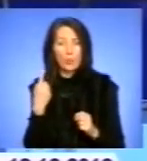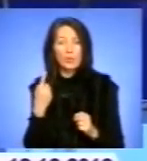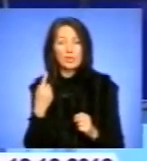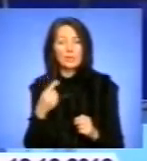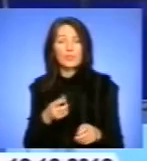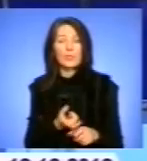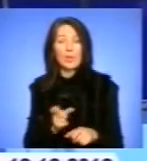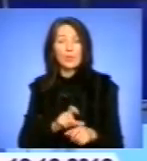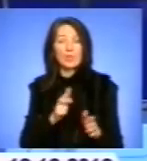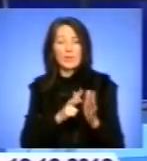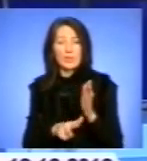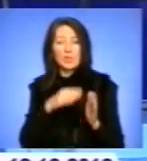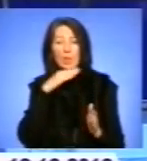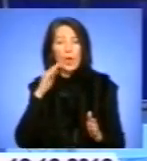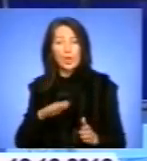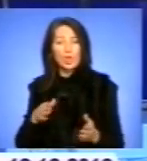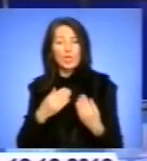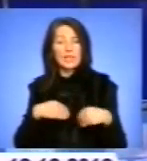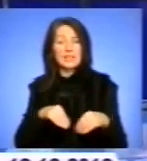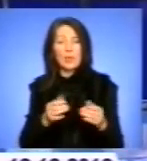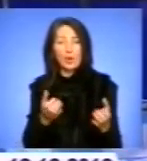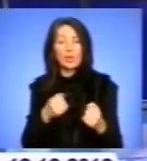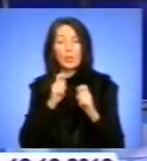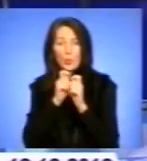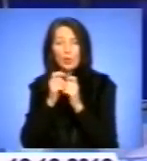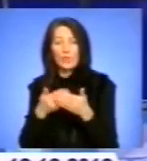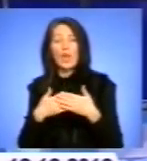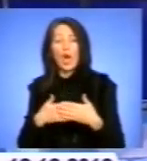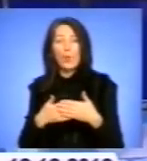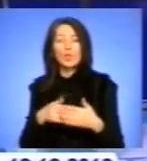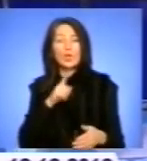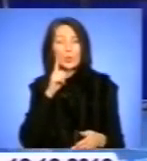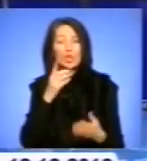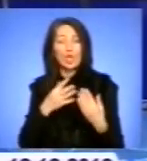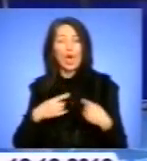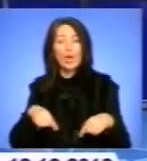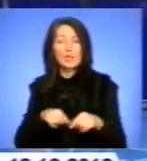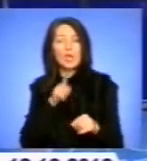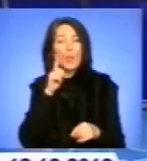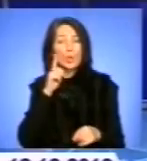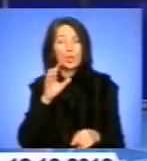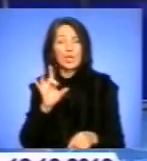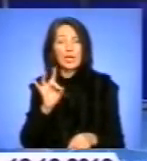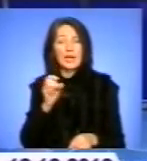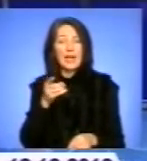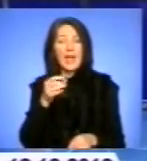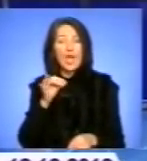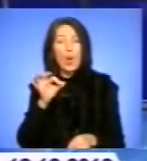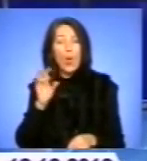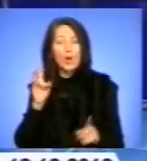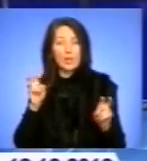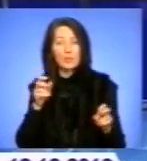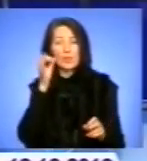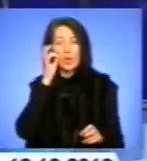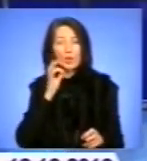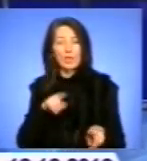Понад 80 багатодітних сімей отримали подарунки від громадської молодіжної організації «Молоді регіони». Солодощі та іграшки дітям